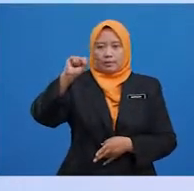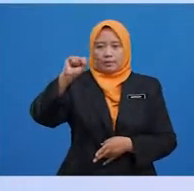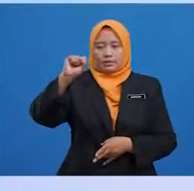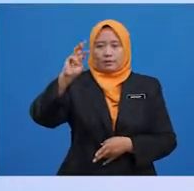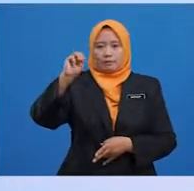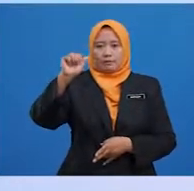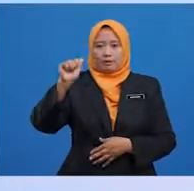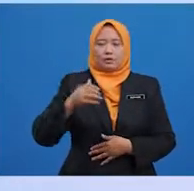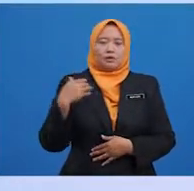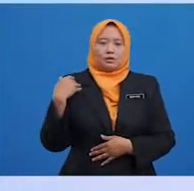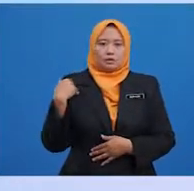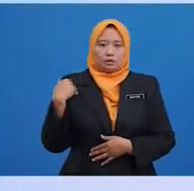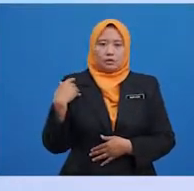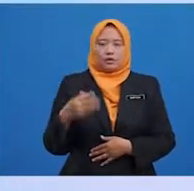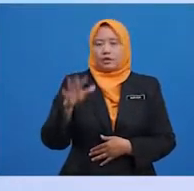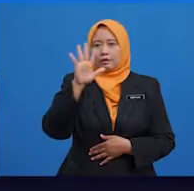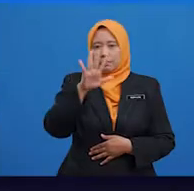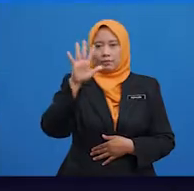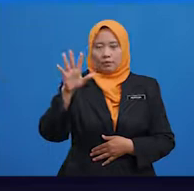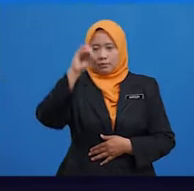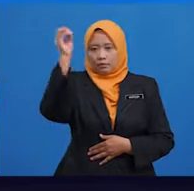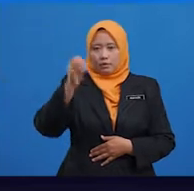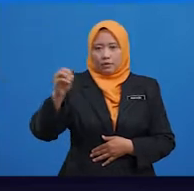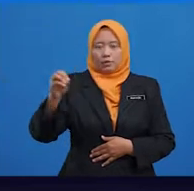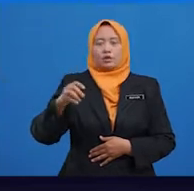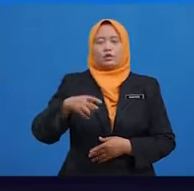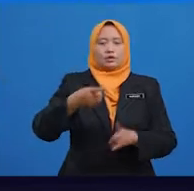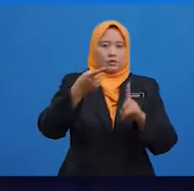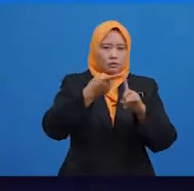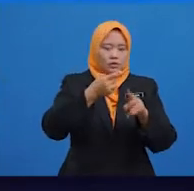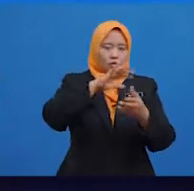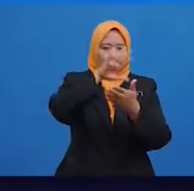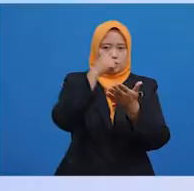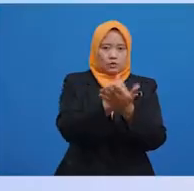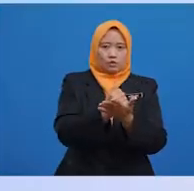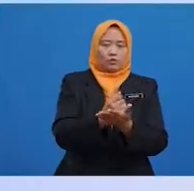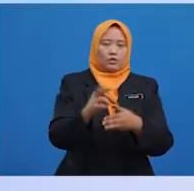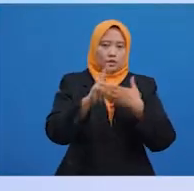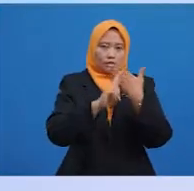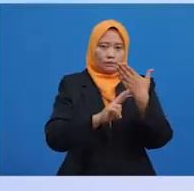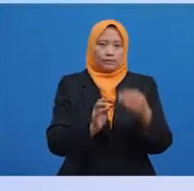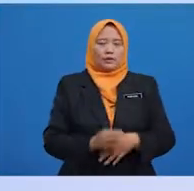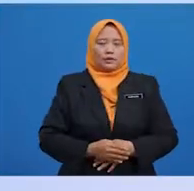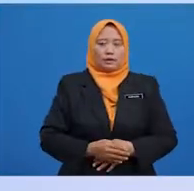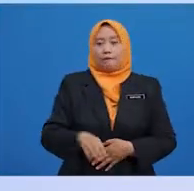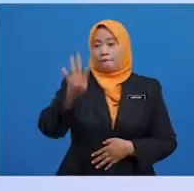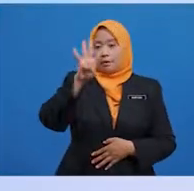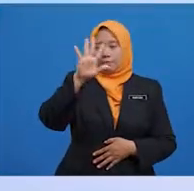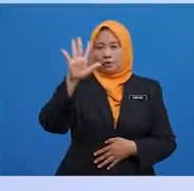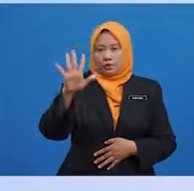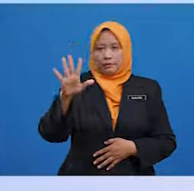55% dari keseluruhan darah. Manakala 45% pula merupakan sel